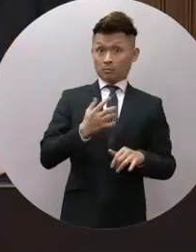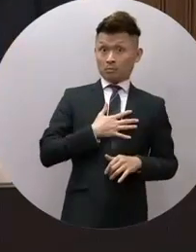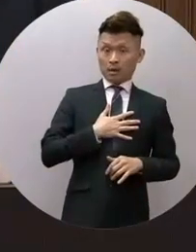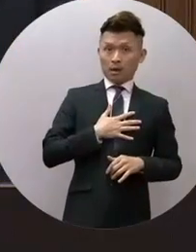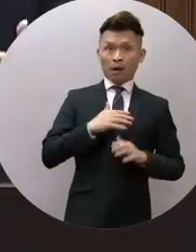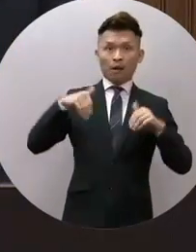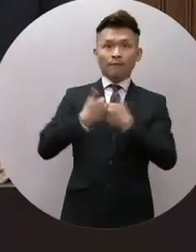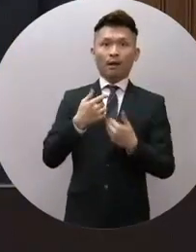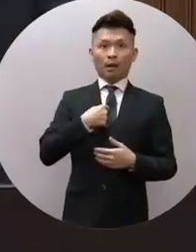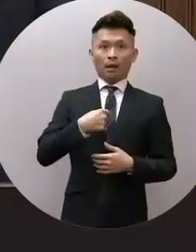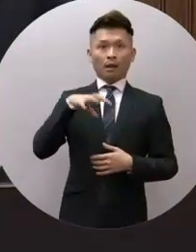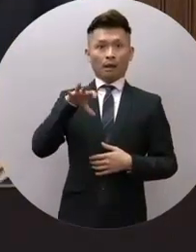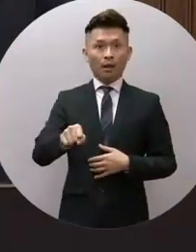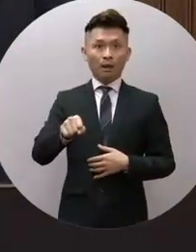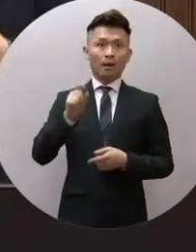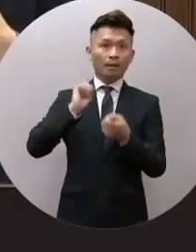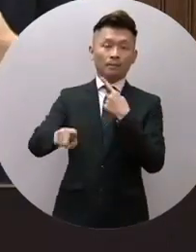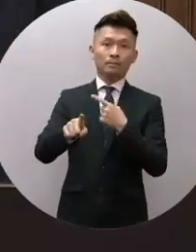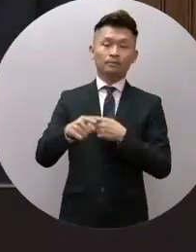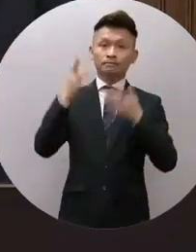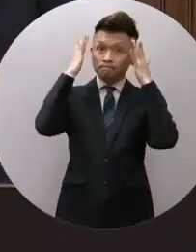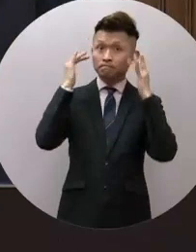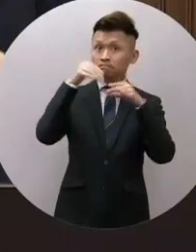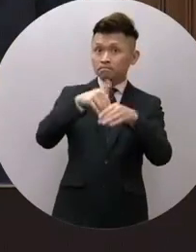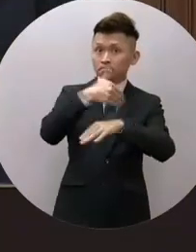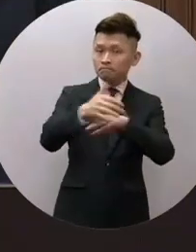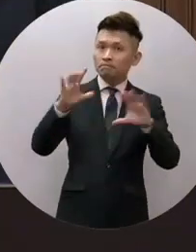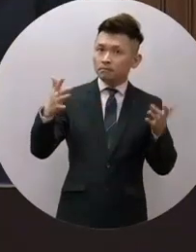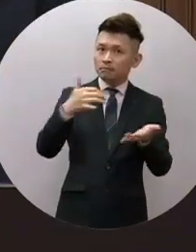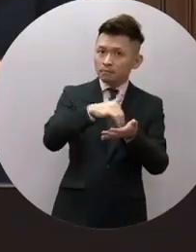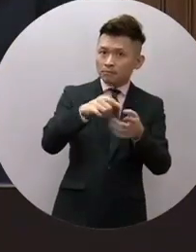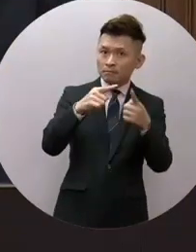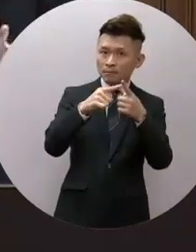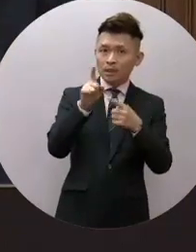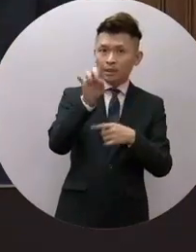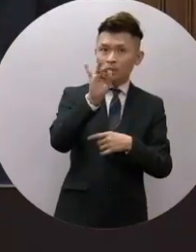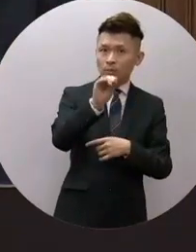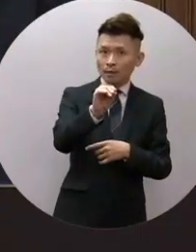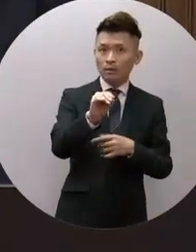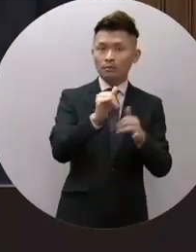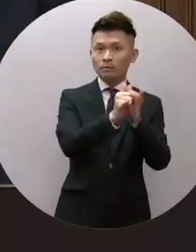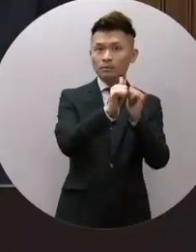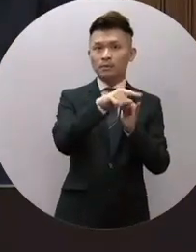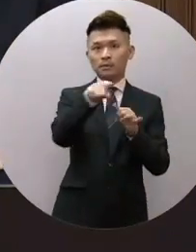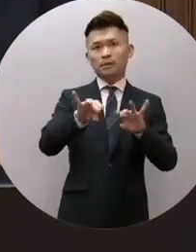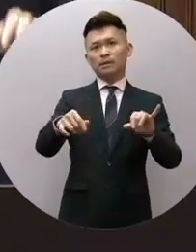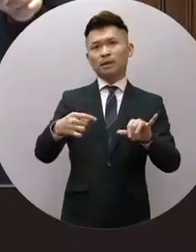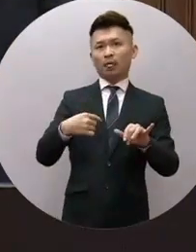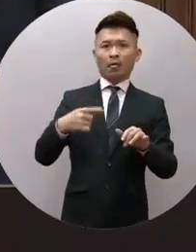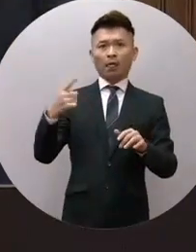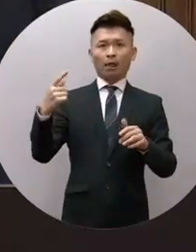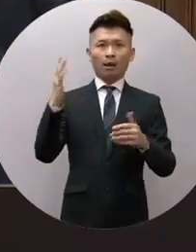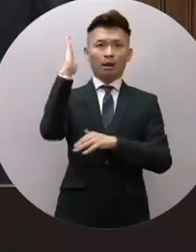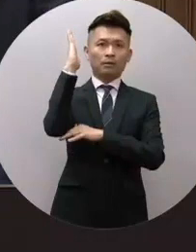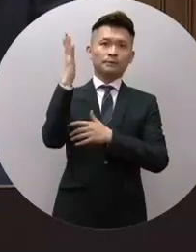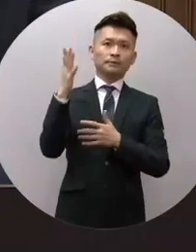成侵占人，所以在南投县有很多的几万的这个百姓现在都被这个土地所困扰，